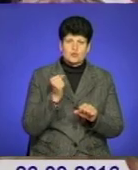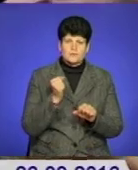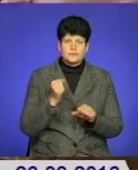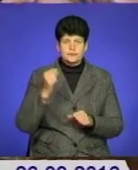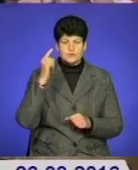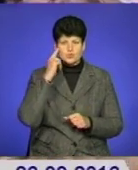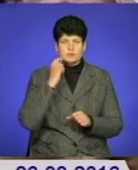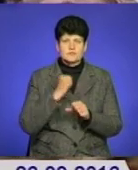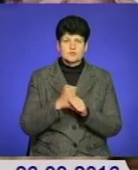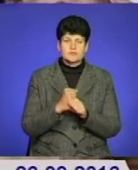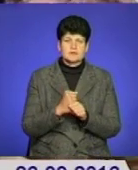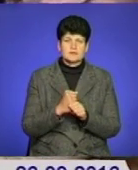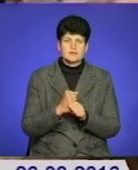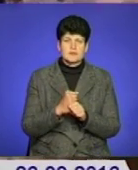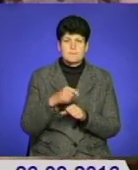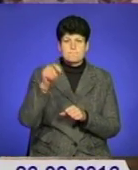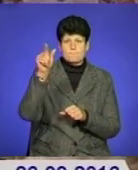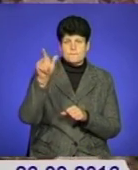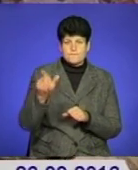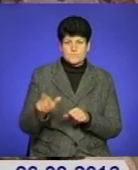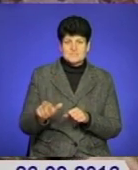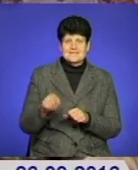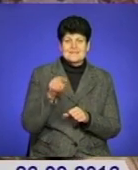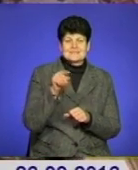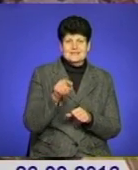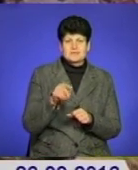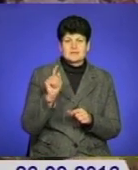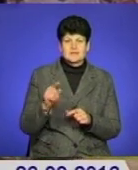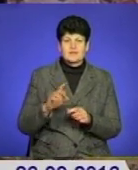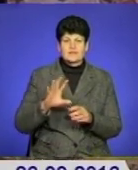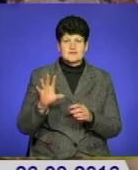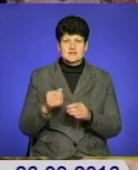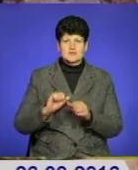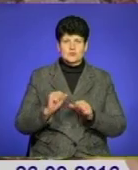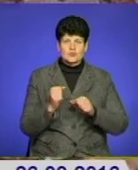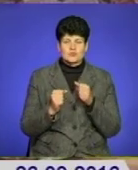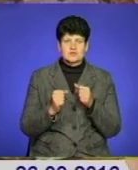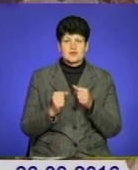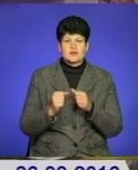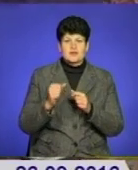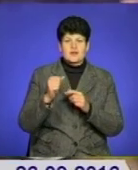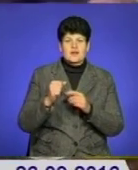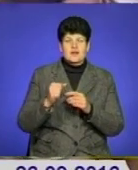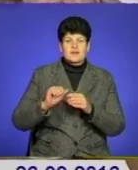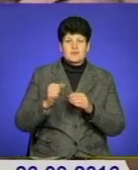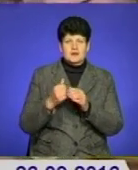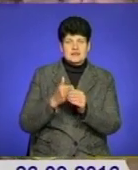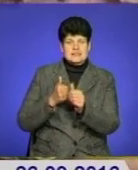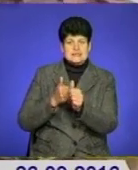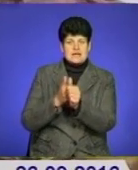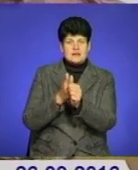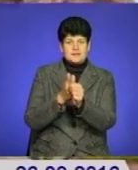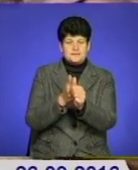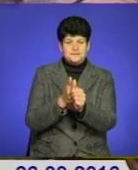його постать, а за ними ті всі колеги. Ну, він великий, а то все трохи менше. За ним